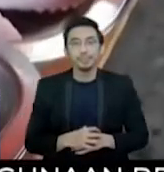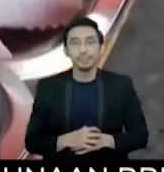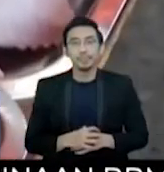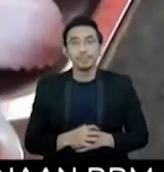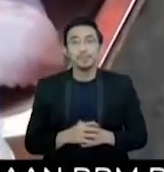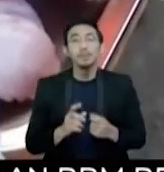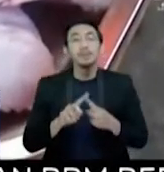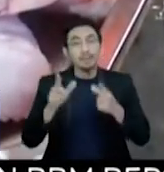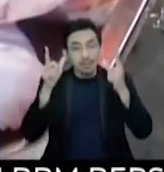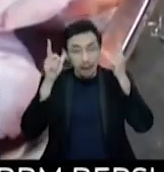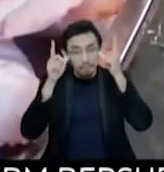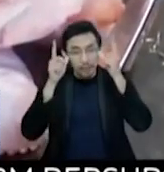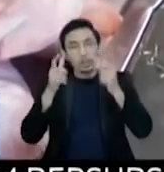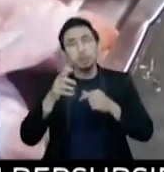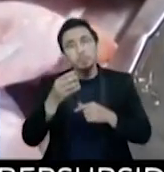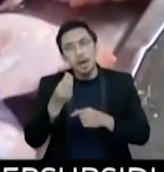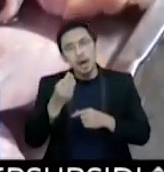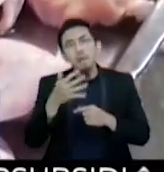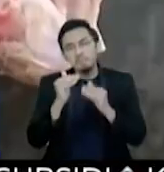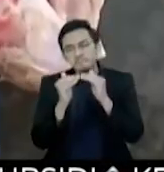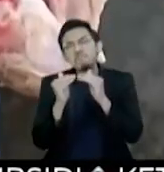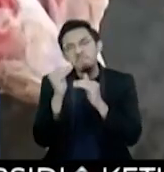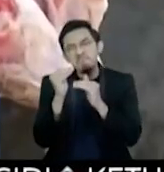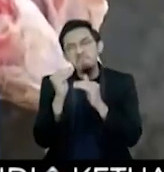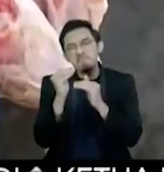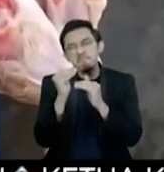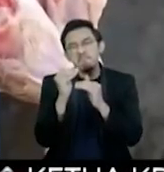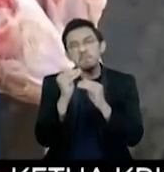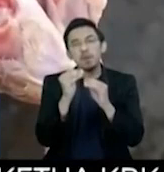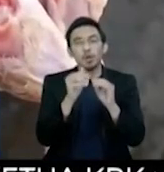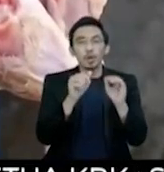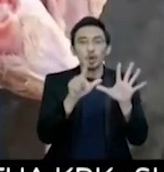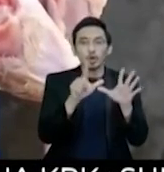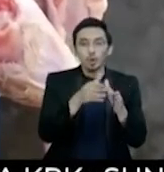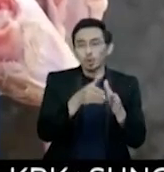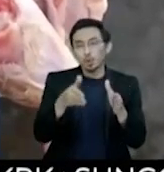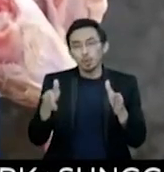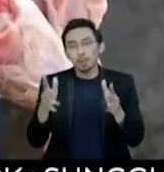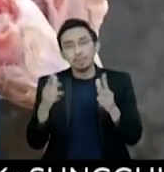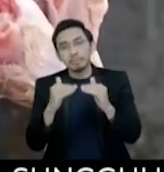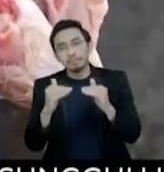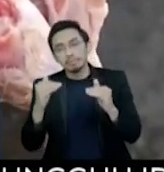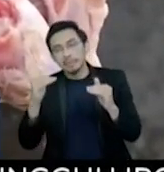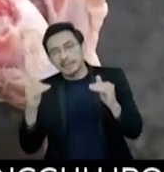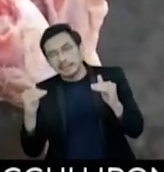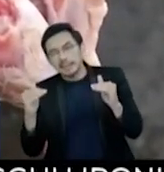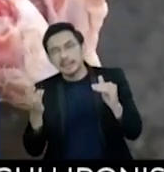pun masih cukup tinggi, walaupun di hari ke-7 bulan puasa ini mengalami sedikit penurunan. Dari